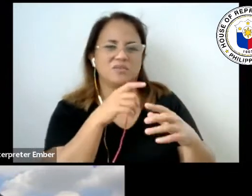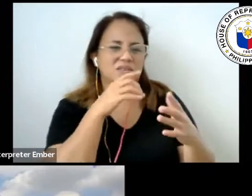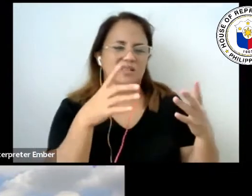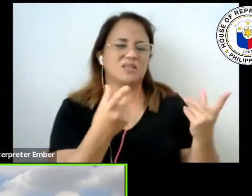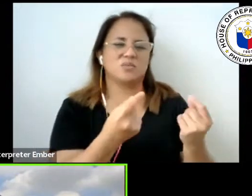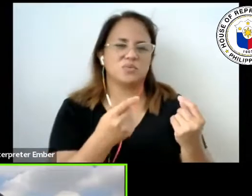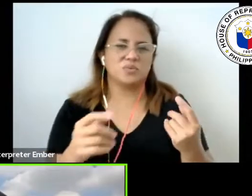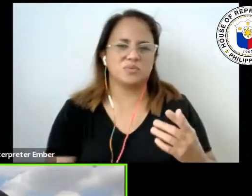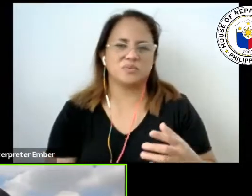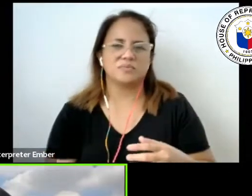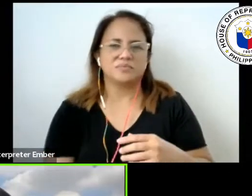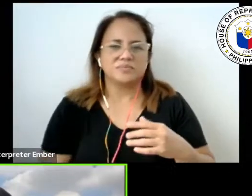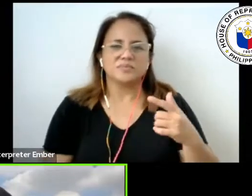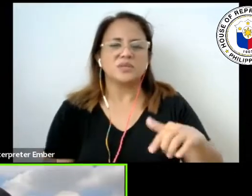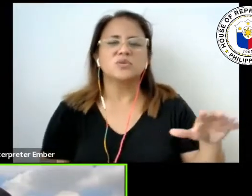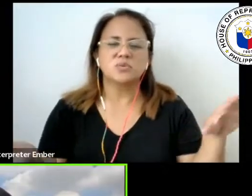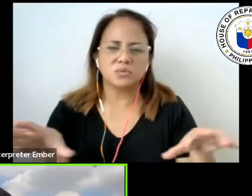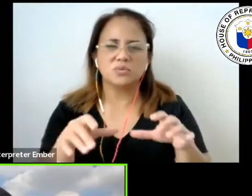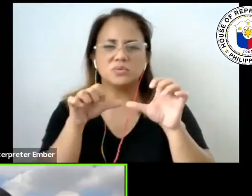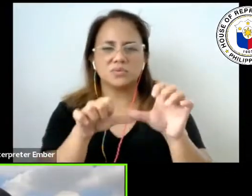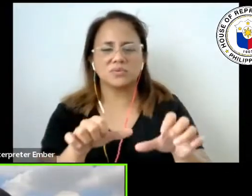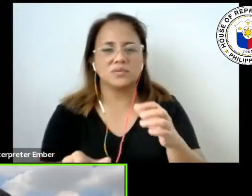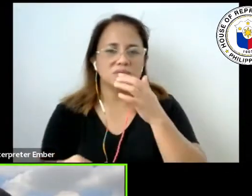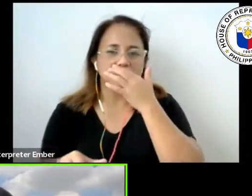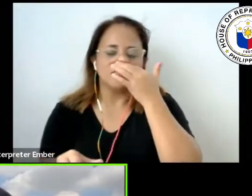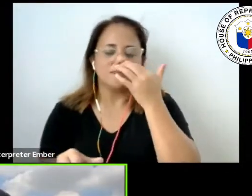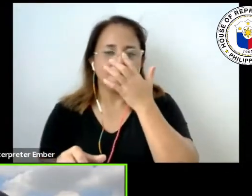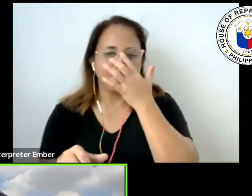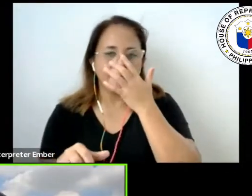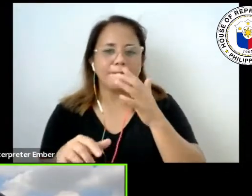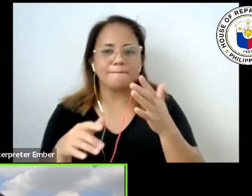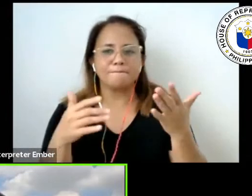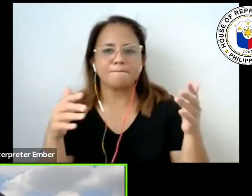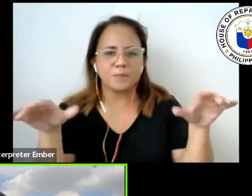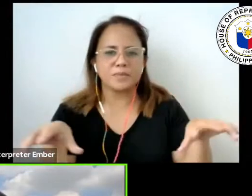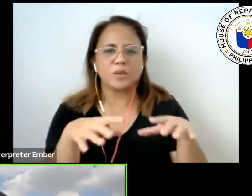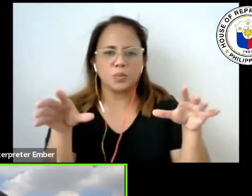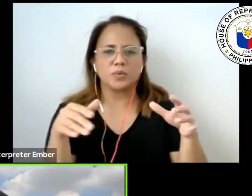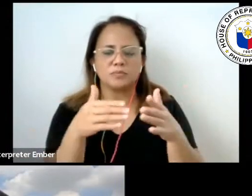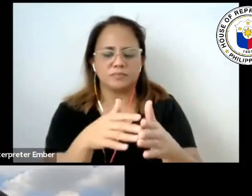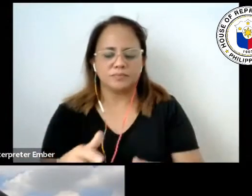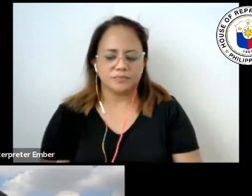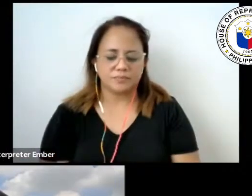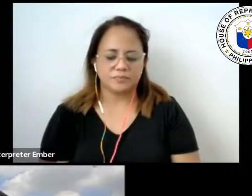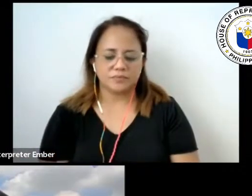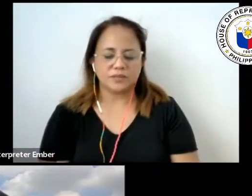Kasi gusto natin na magsipag. Yes, yan yung gusto na magsipag, oo.